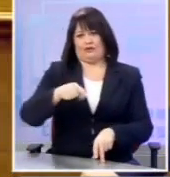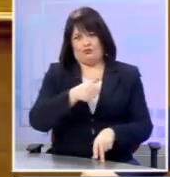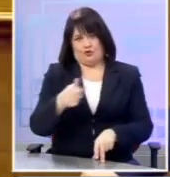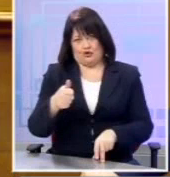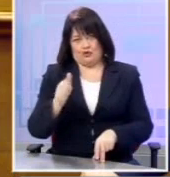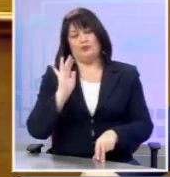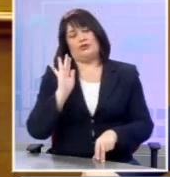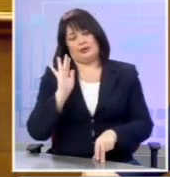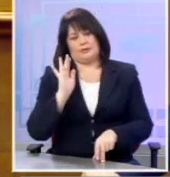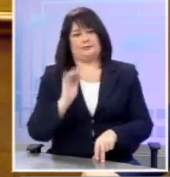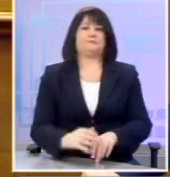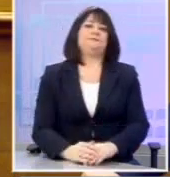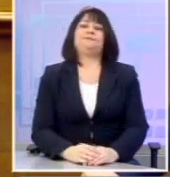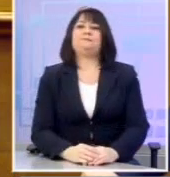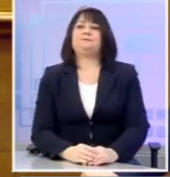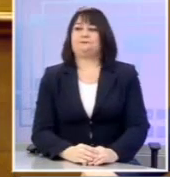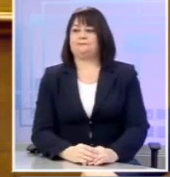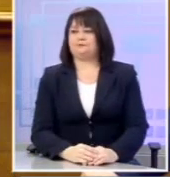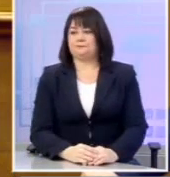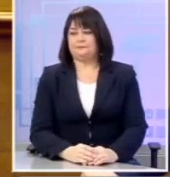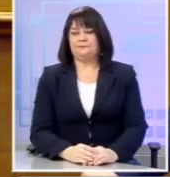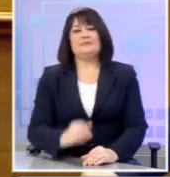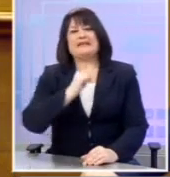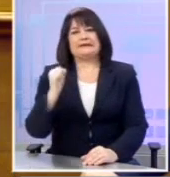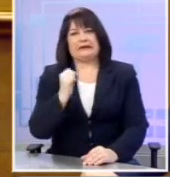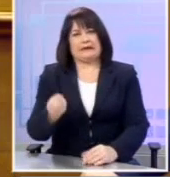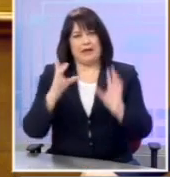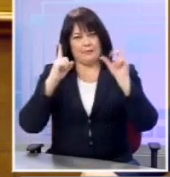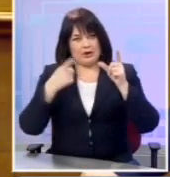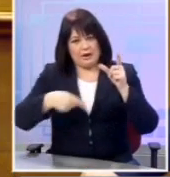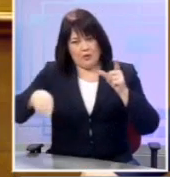όλων όσων ευρίσκονται στην ευρύτερη παράταξη του συντηρητικού χώρου.